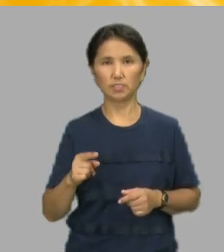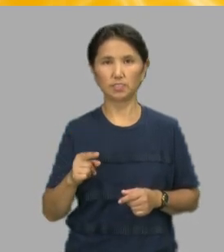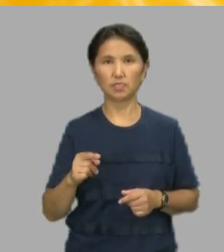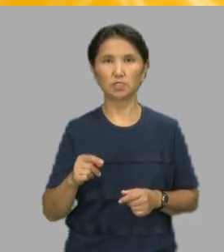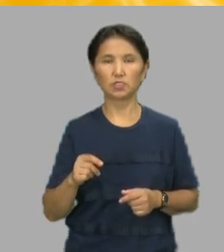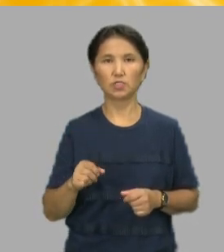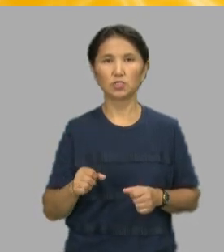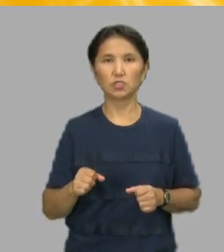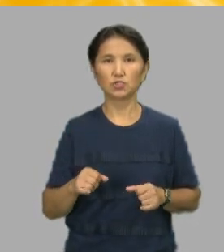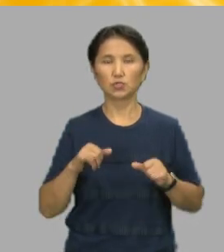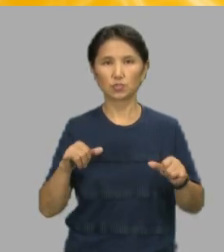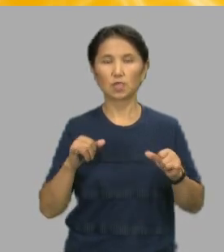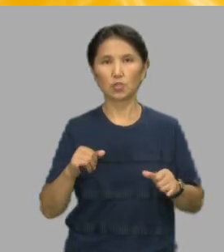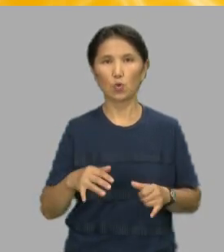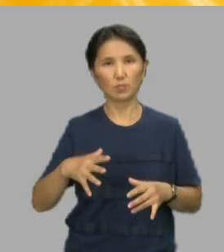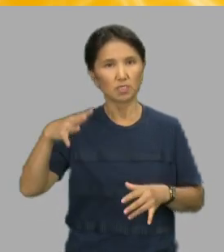что с конем игривым,